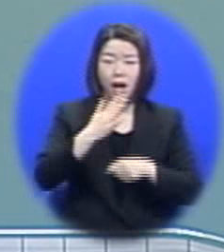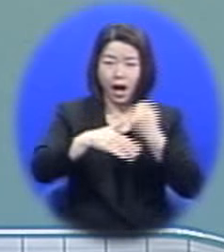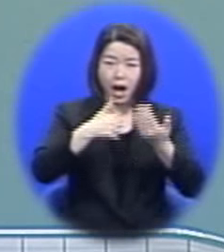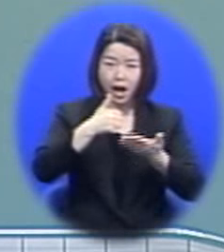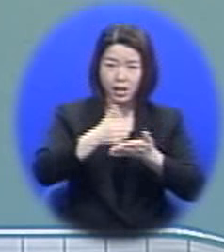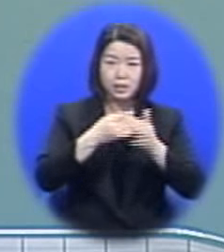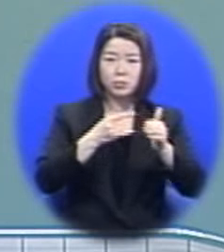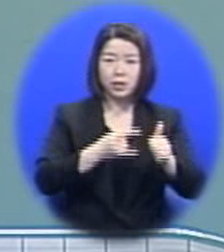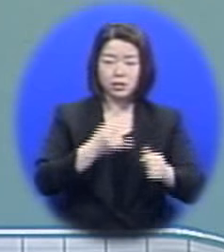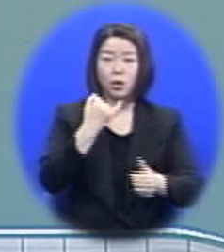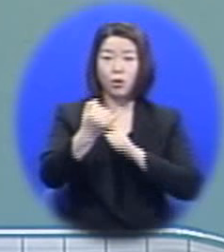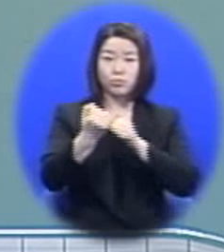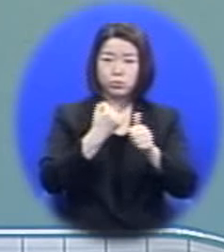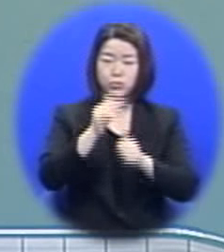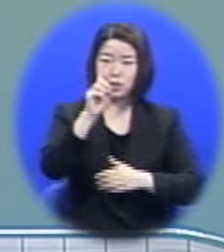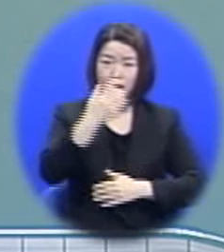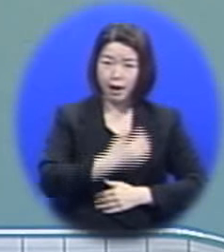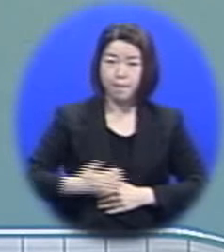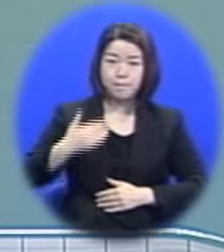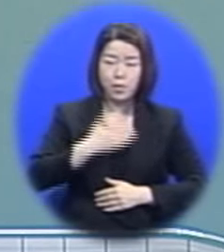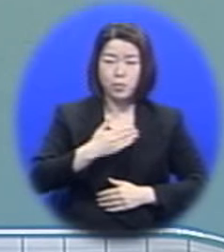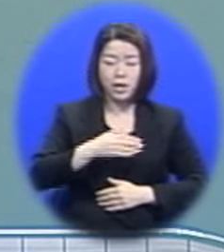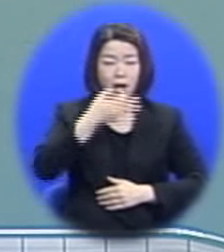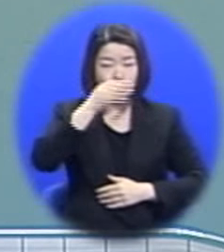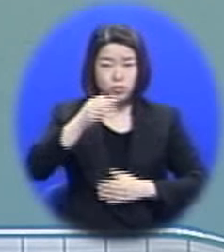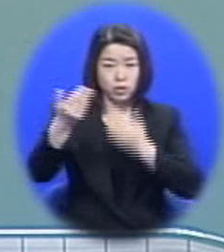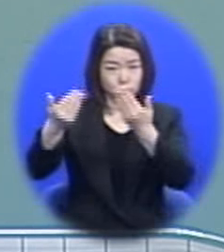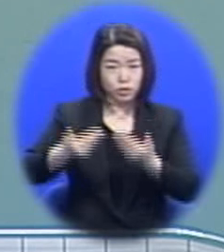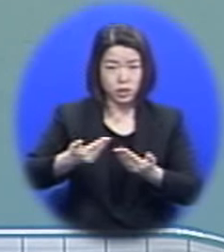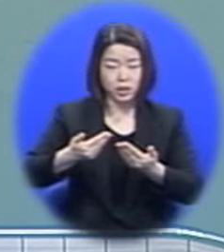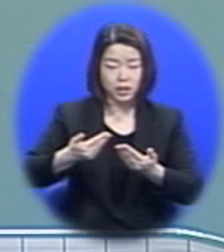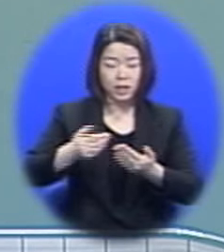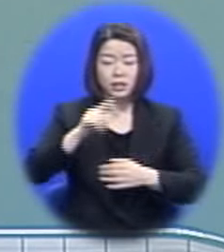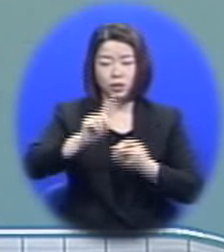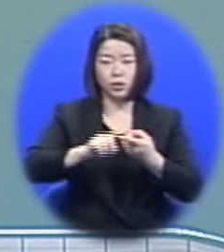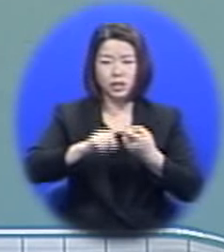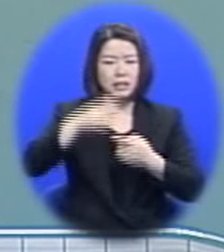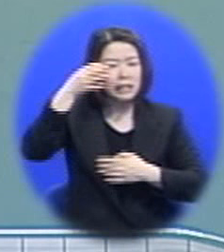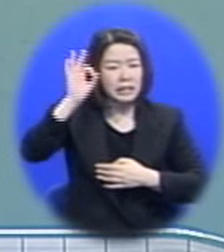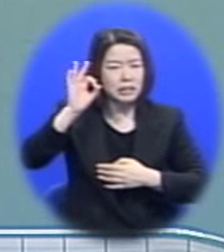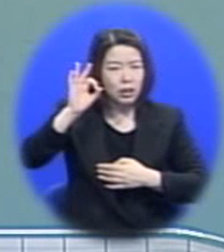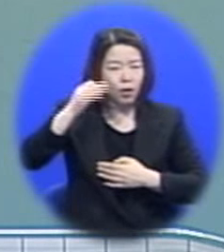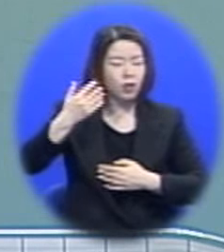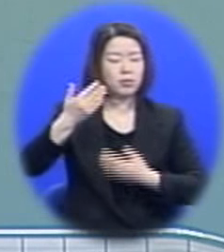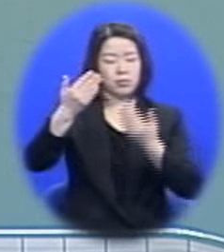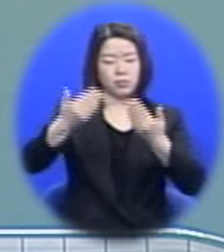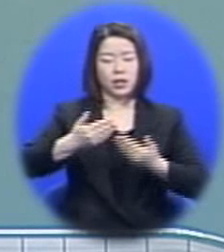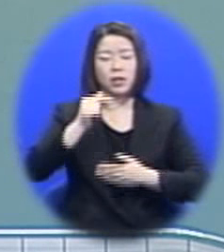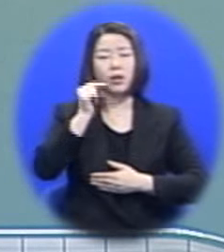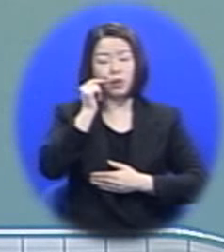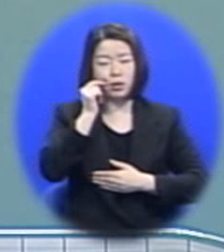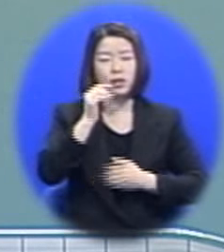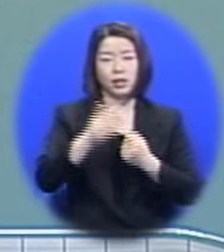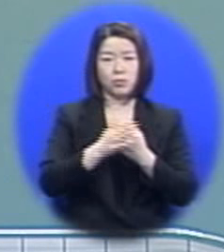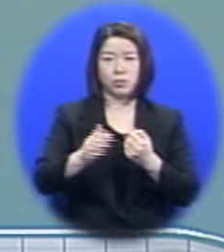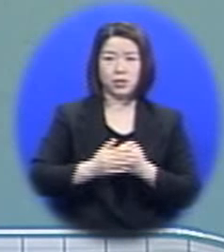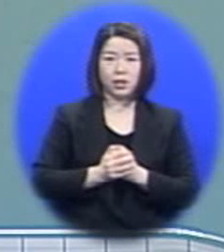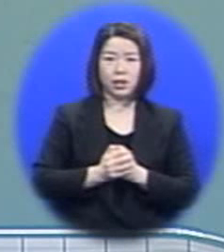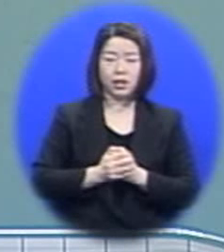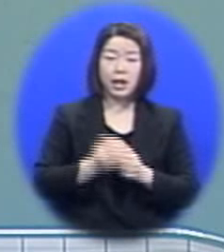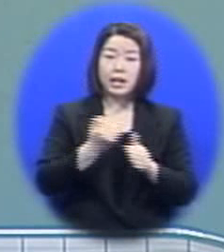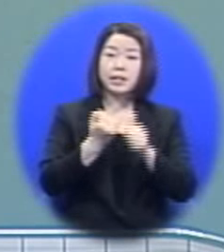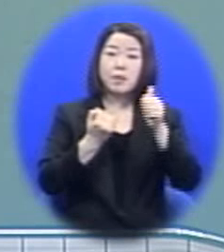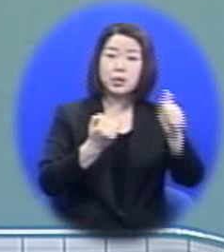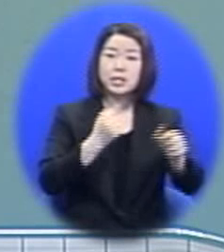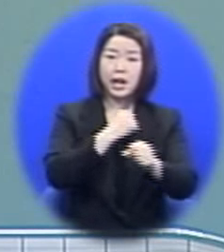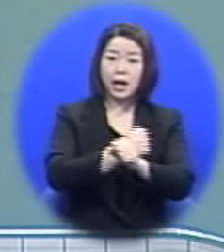하나님께서 부부를 한 몸이라고 하신 것을 안 받아들이니까 문제인 거죠. 남편이 해야 될